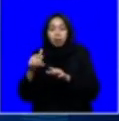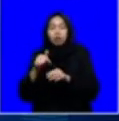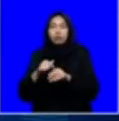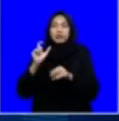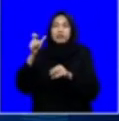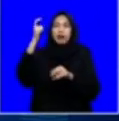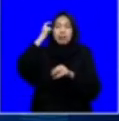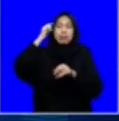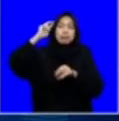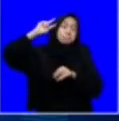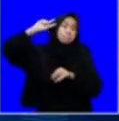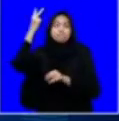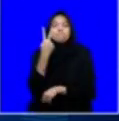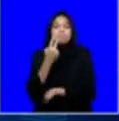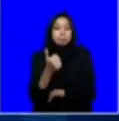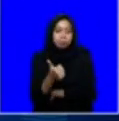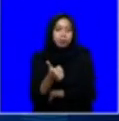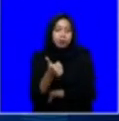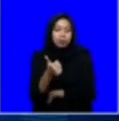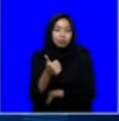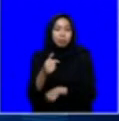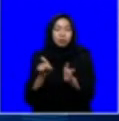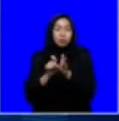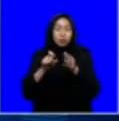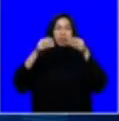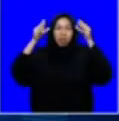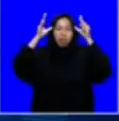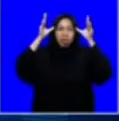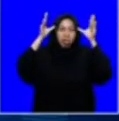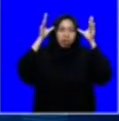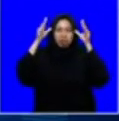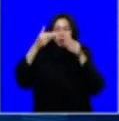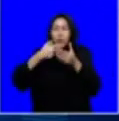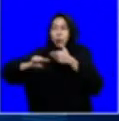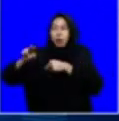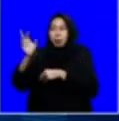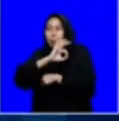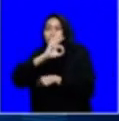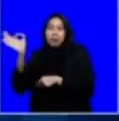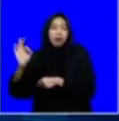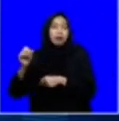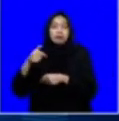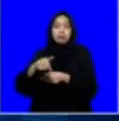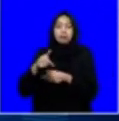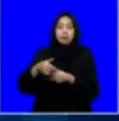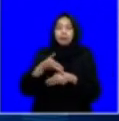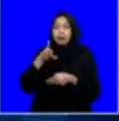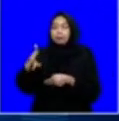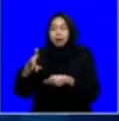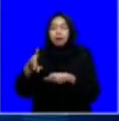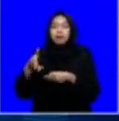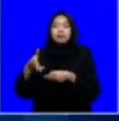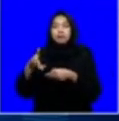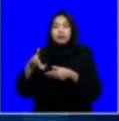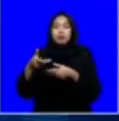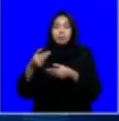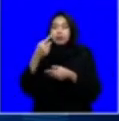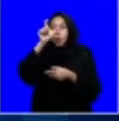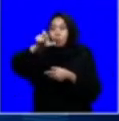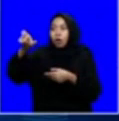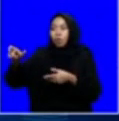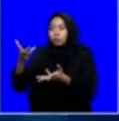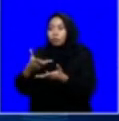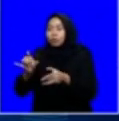paradigma anak-anak yang misalnya belum pernah punya pengalaman di luar negeri. Kebinekaan global mereka akan terbangun dengan kuat.